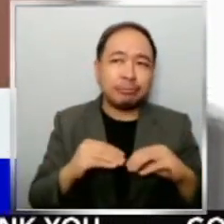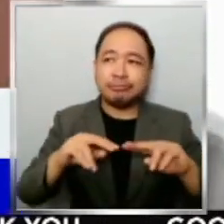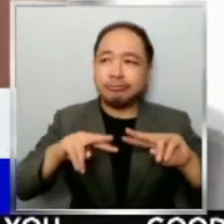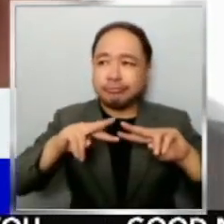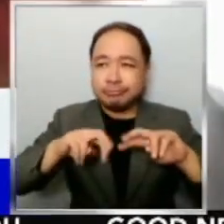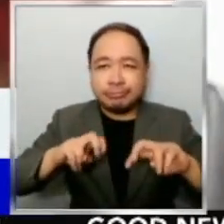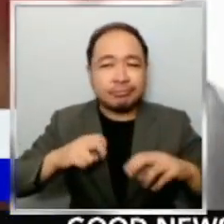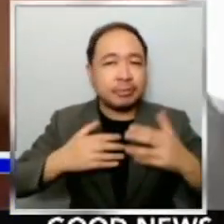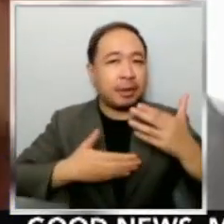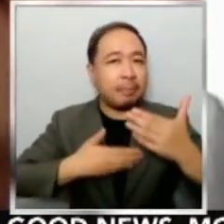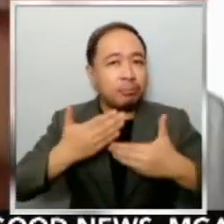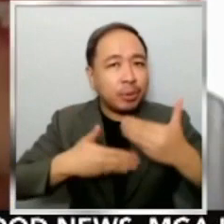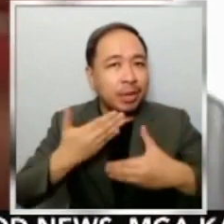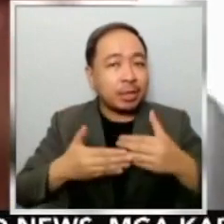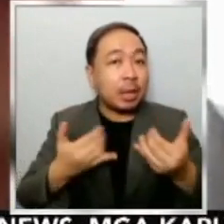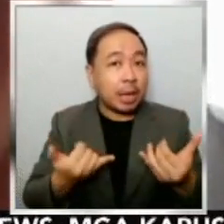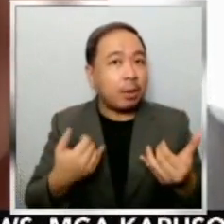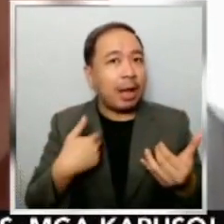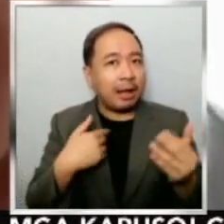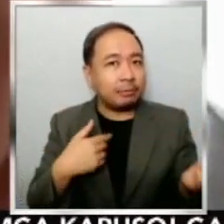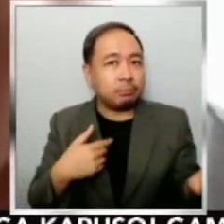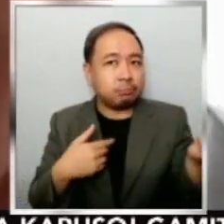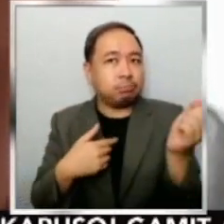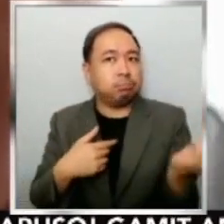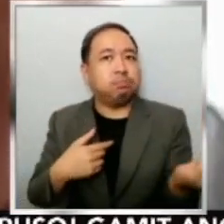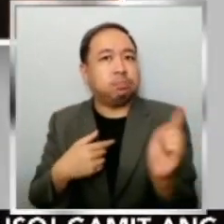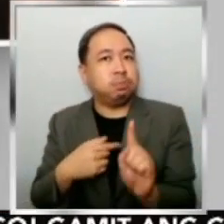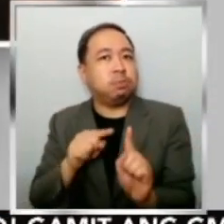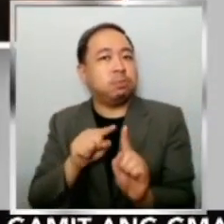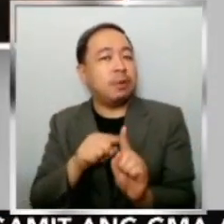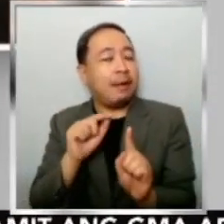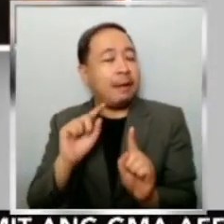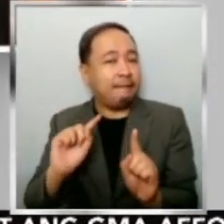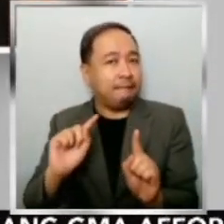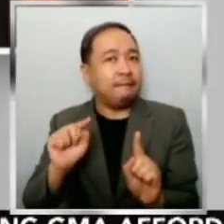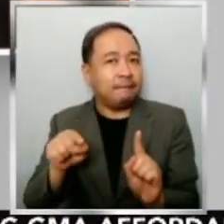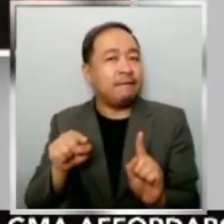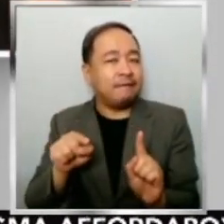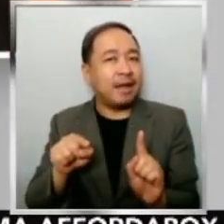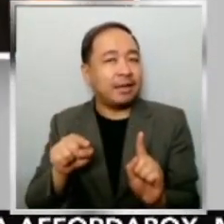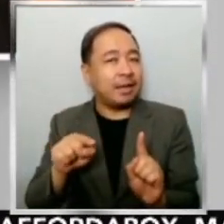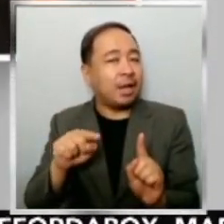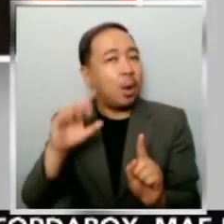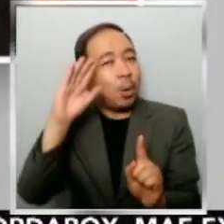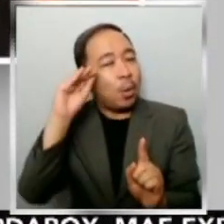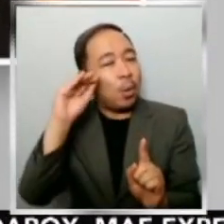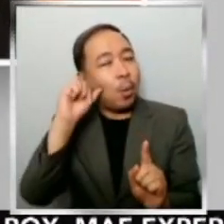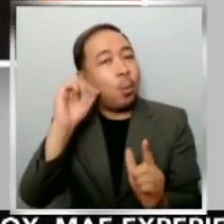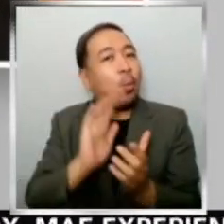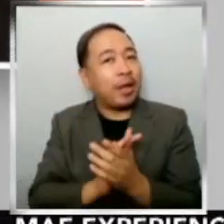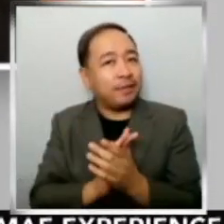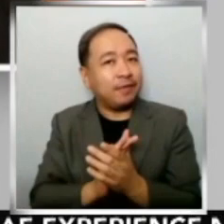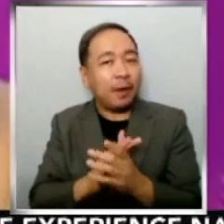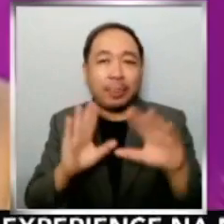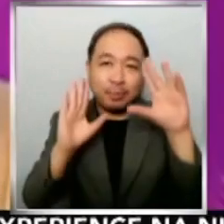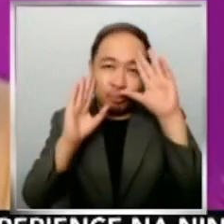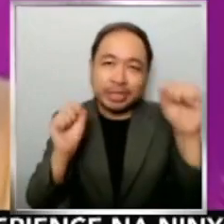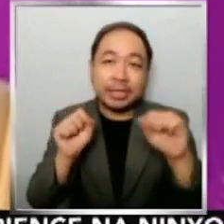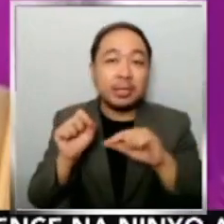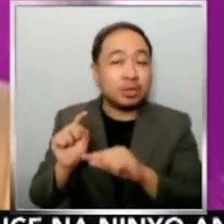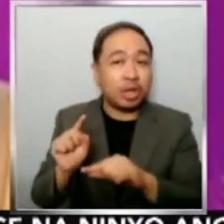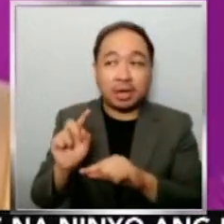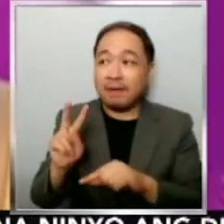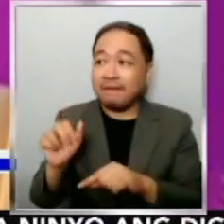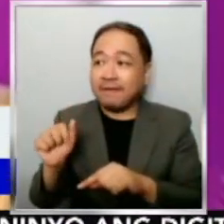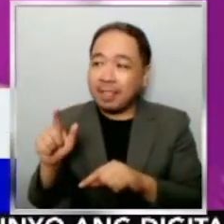ng First Lady, so si Val mas, alam mo yun, nakatutok na siya sa First Lady. Mas may naging priority pa yung